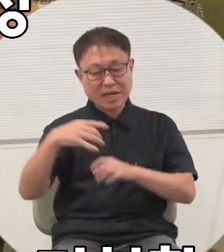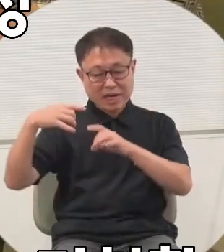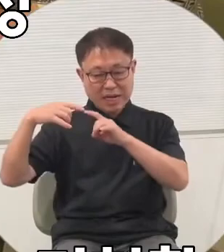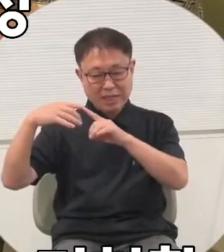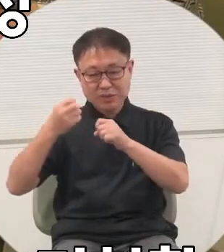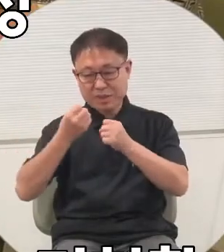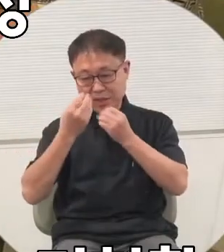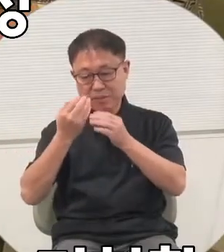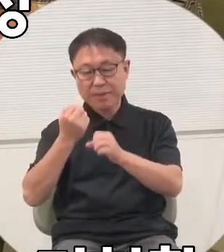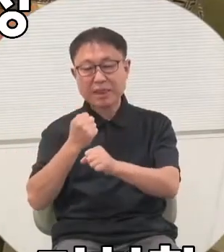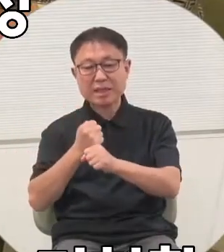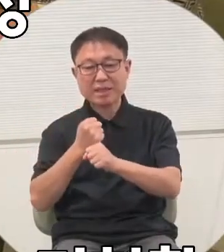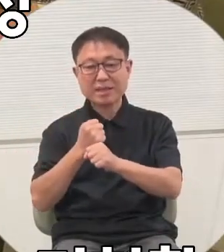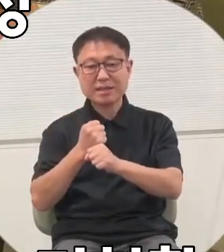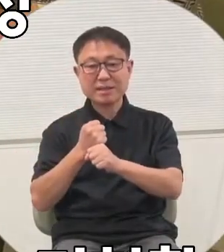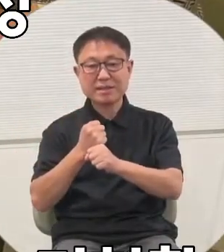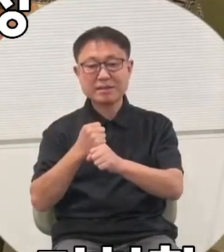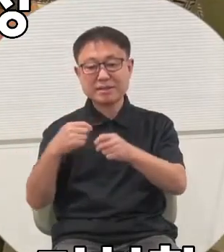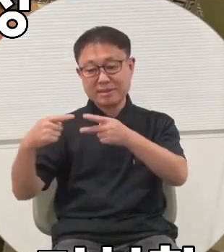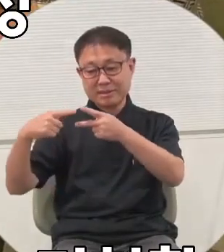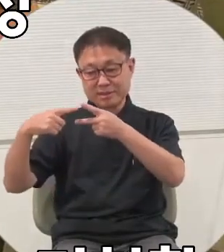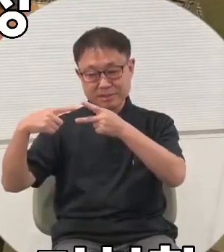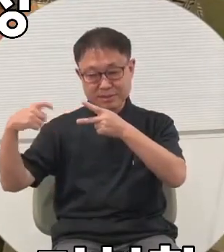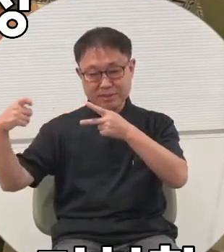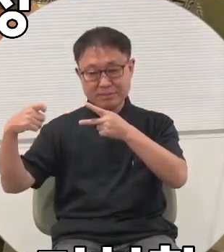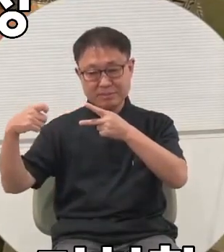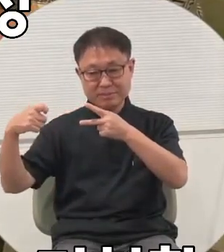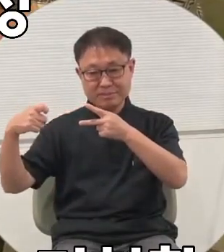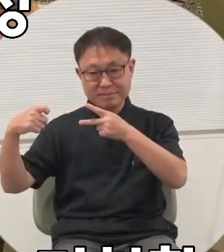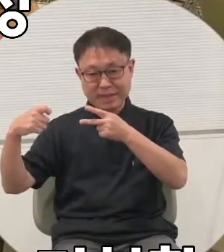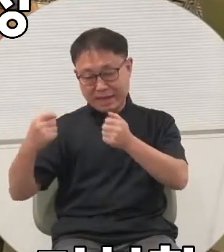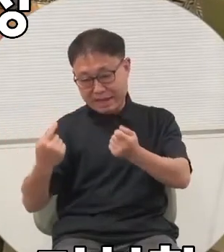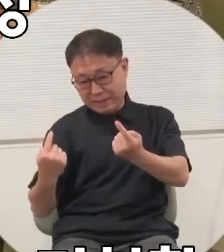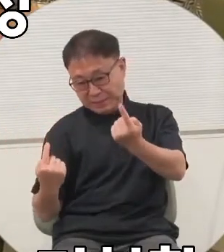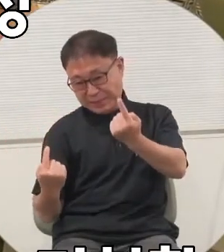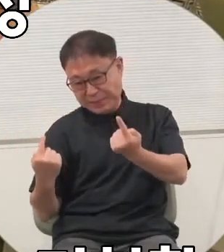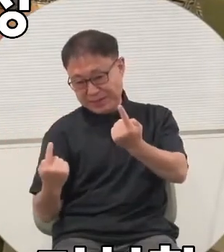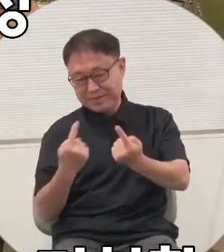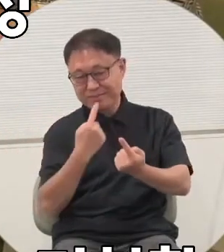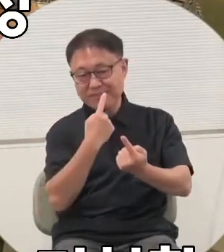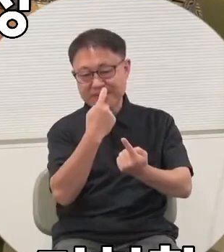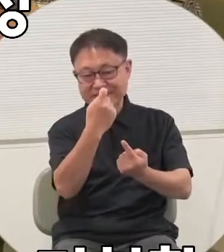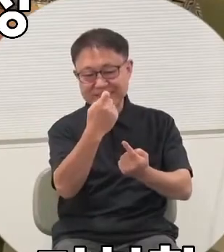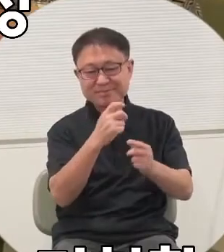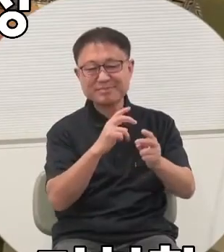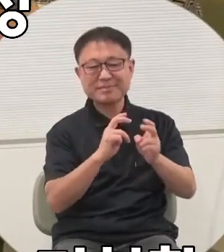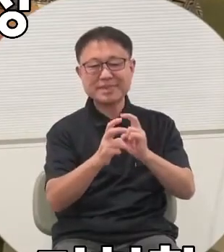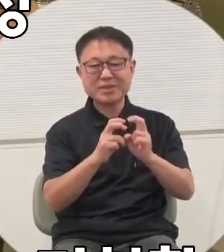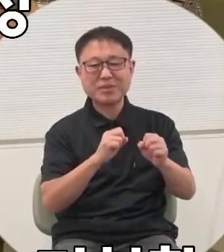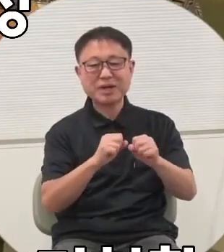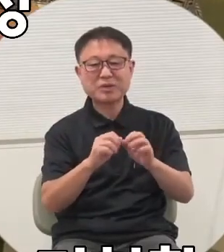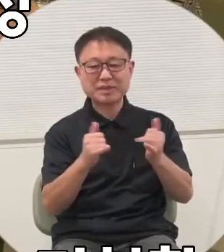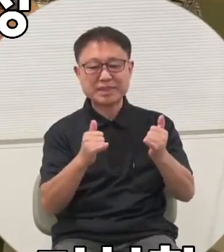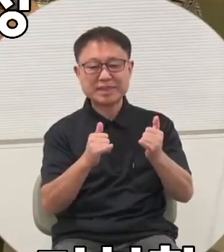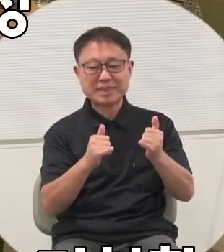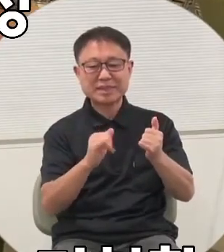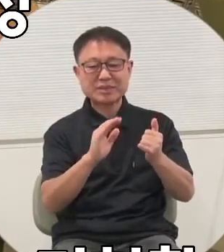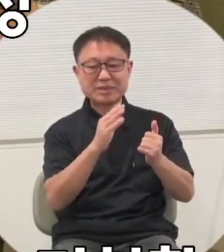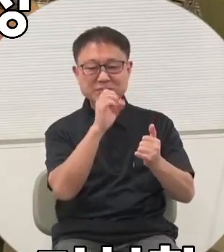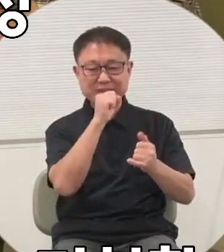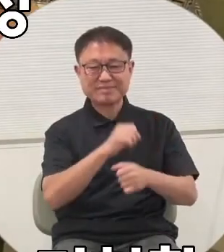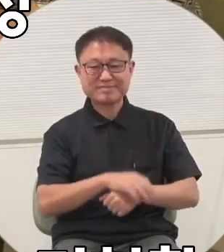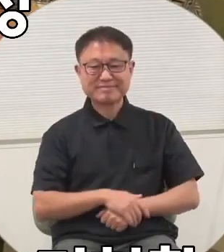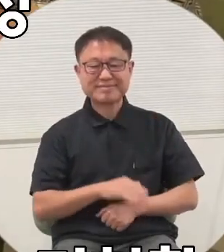생겨서 서대문 공동체 라디오와 버금가는 좀 예, 멋있는 미디어 활동들이 이루어졌으면